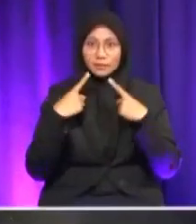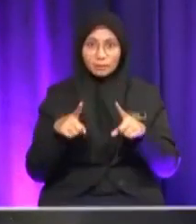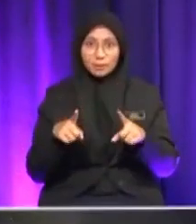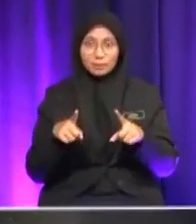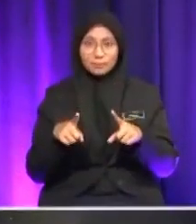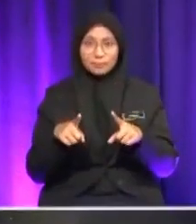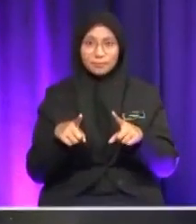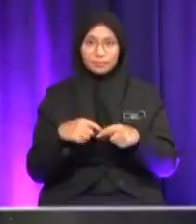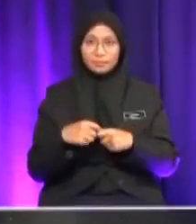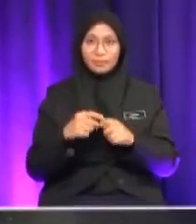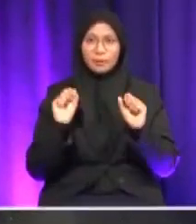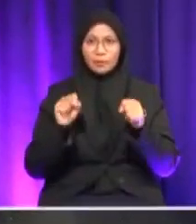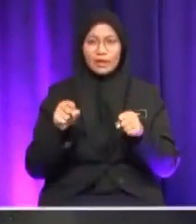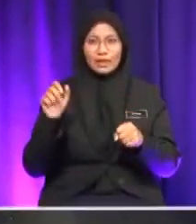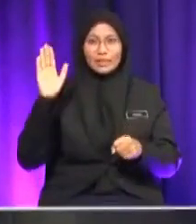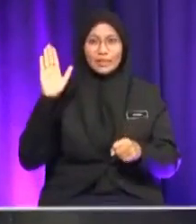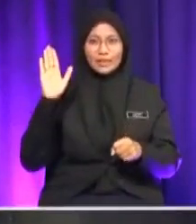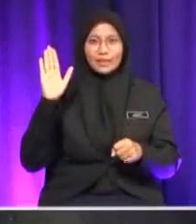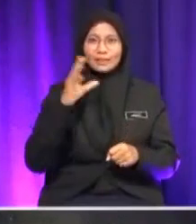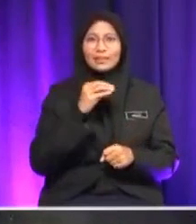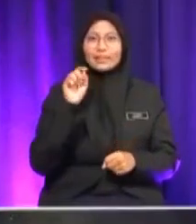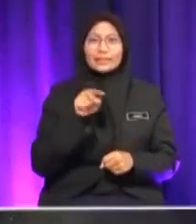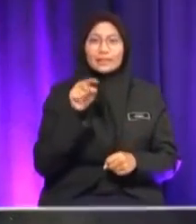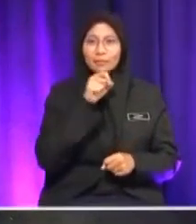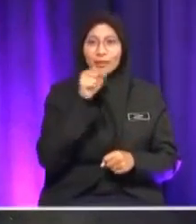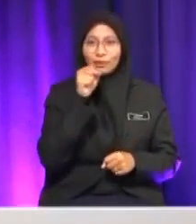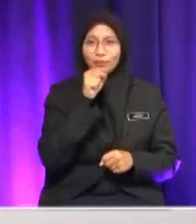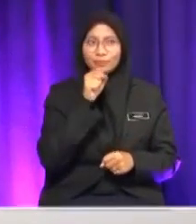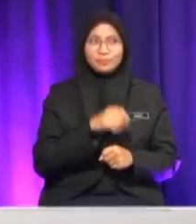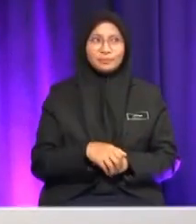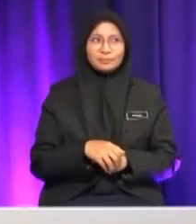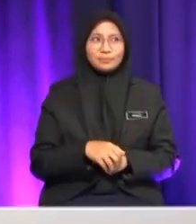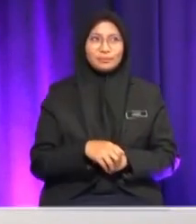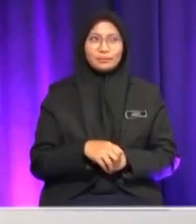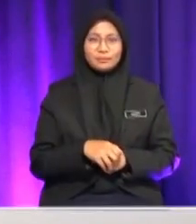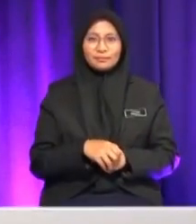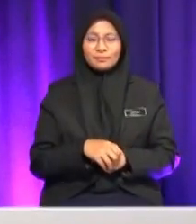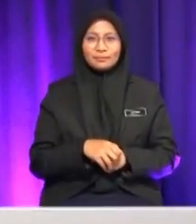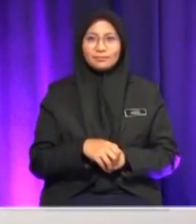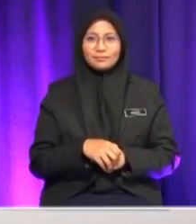Siapa yang nak cuba? Angkat tangan dan tekan butang mikrofon. Ya. Yeah. Okey, silakan.